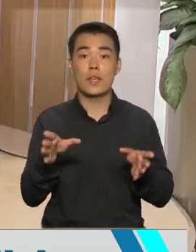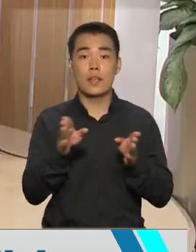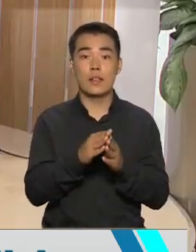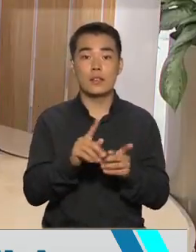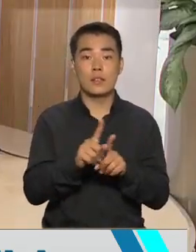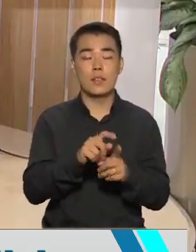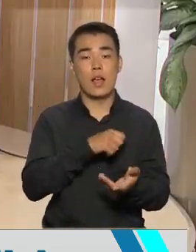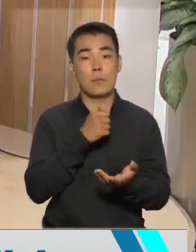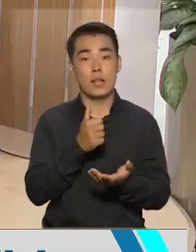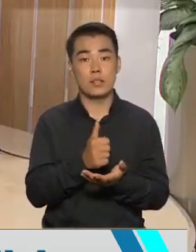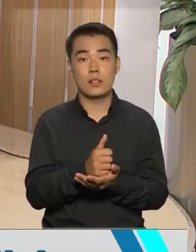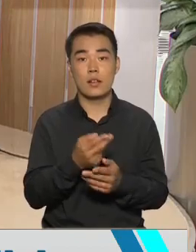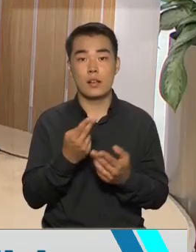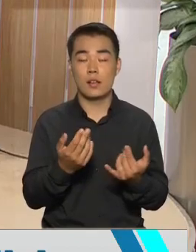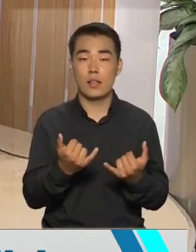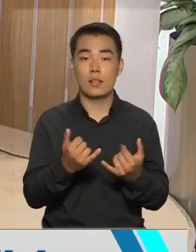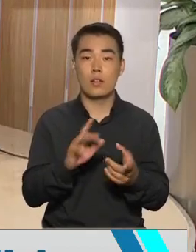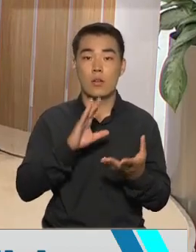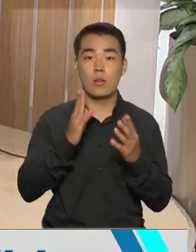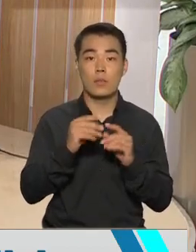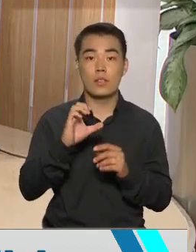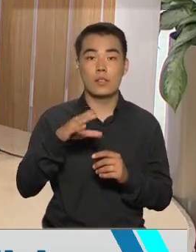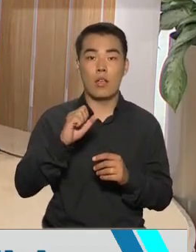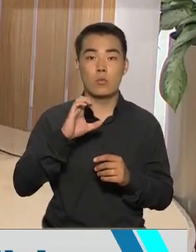башкача аталып эл аралык статус алган.